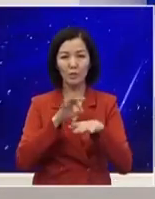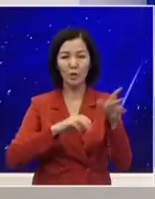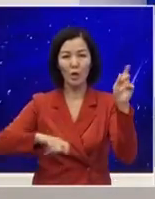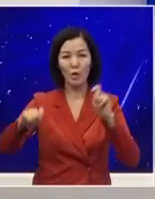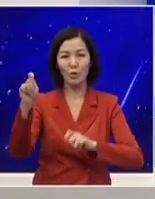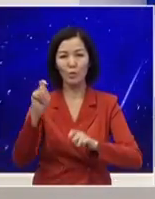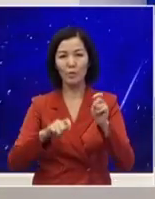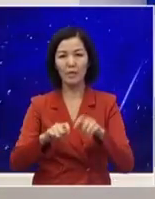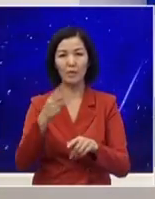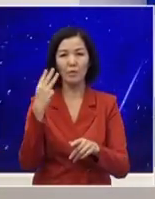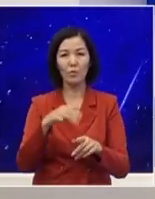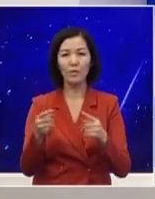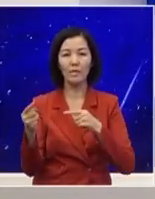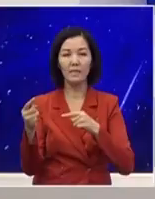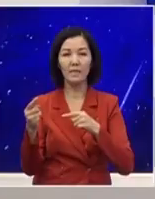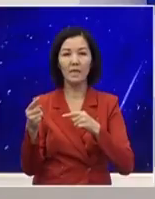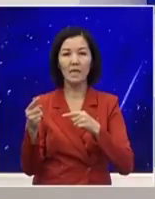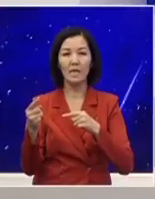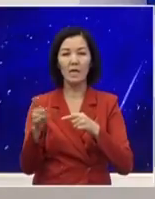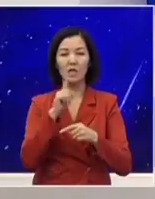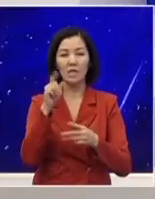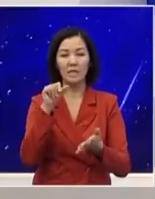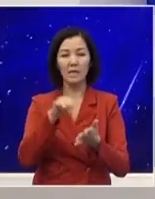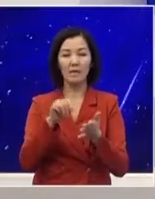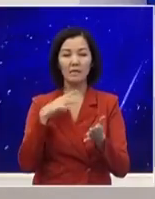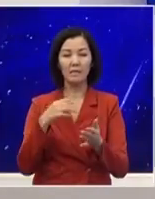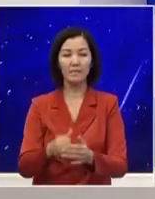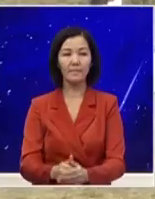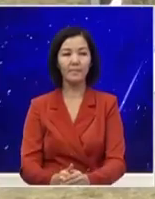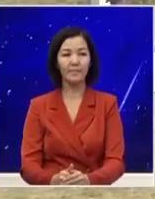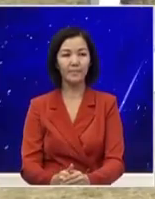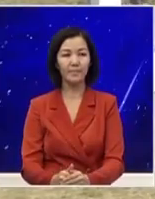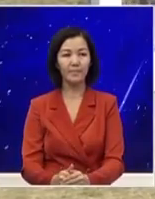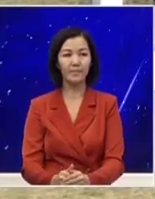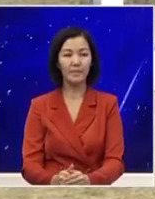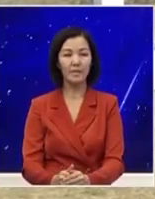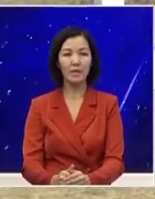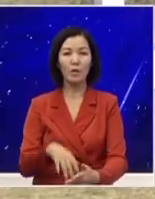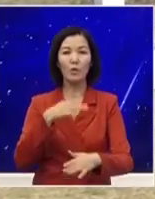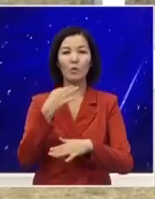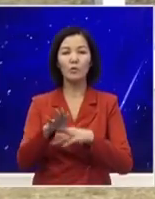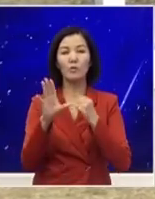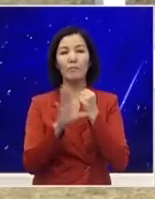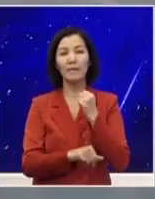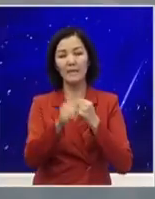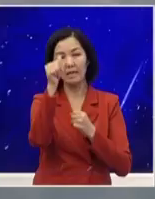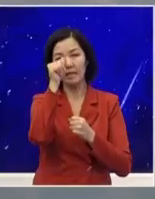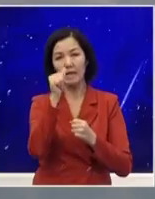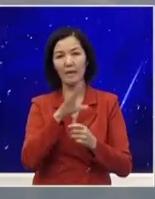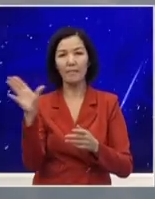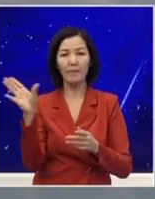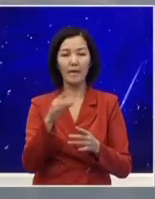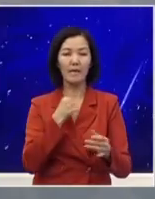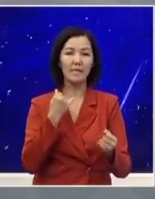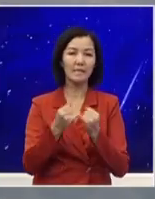түкпір-түкпірінен 30-ға жуық кәсіпқой және әуесқой жас қатысты. Сарыгүздің соңғая, сайсала сарала